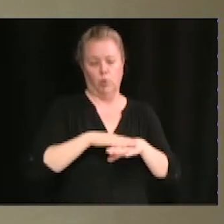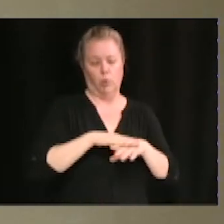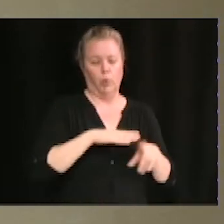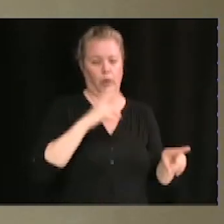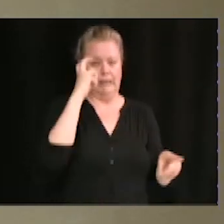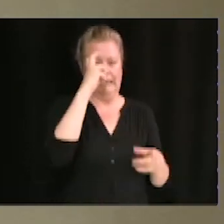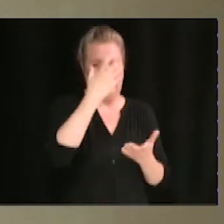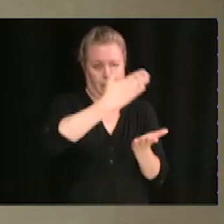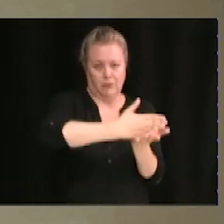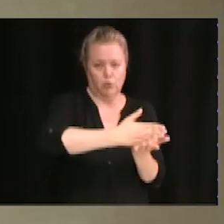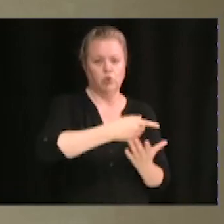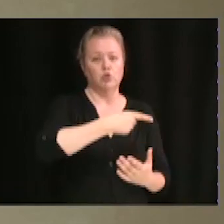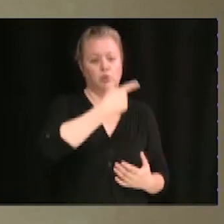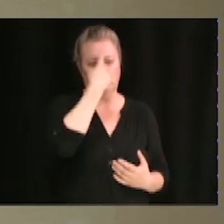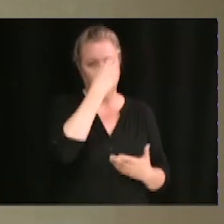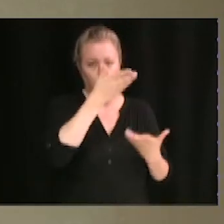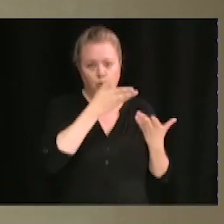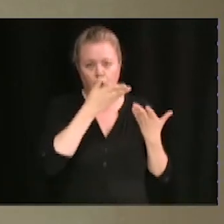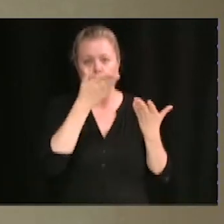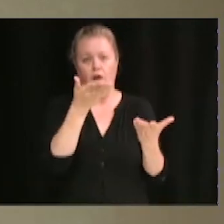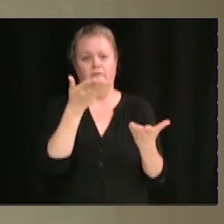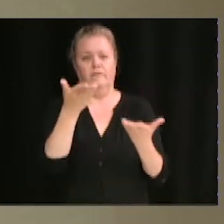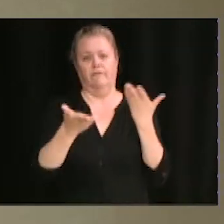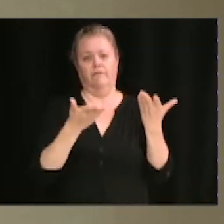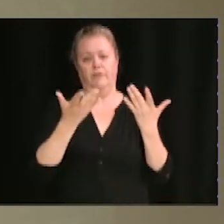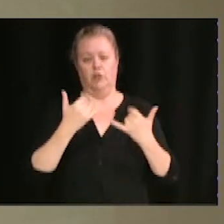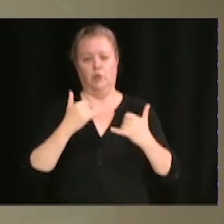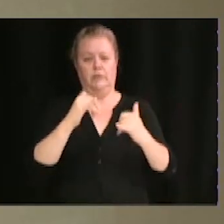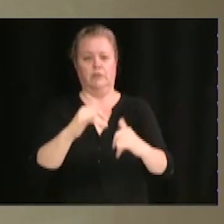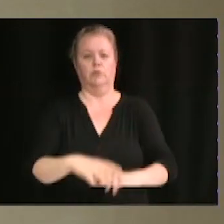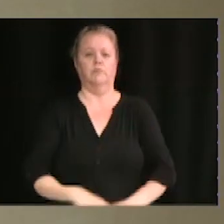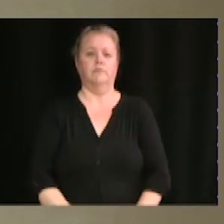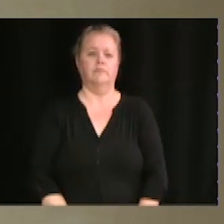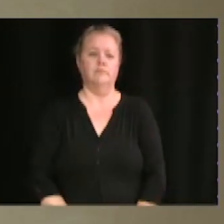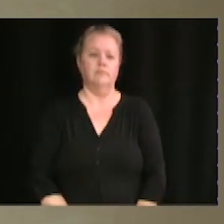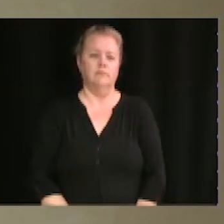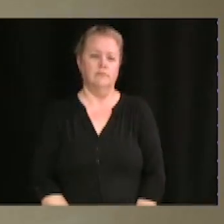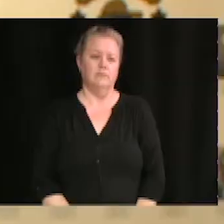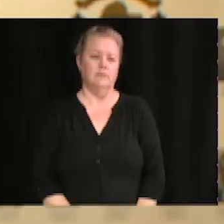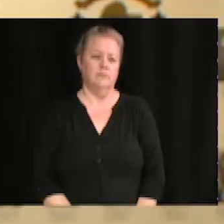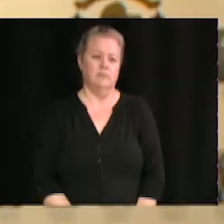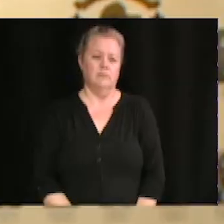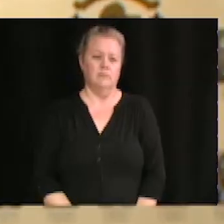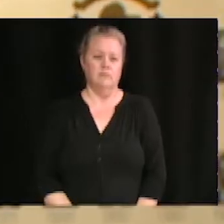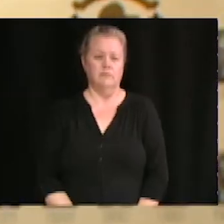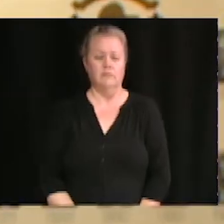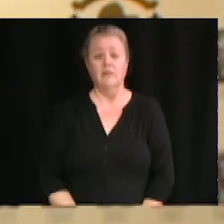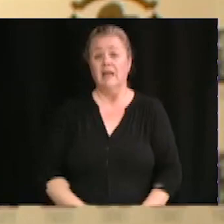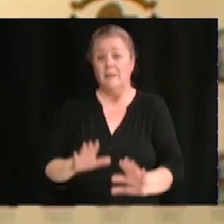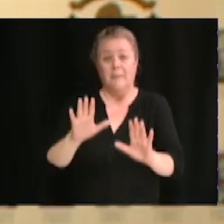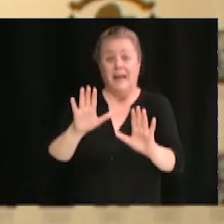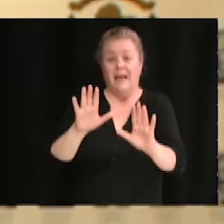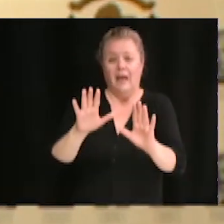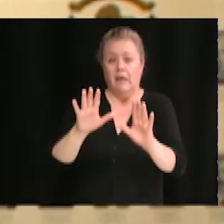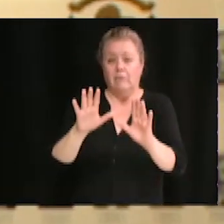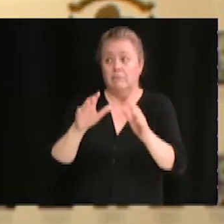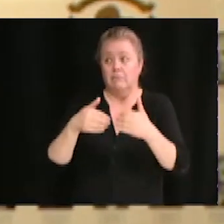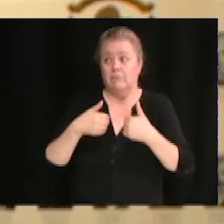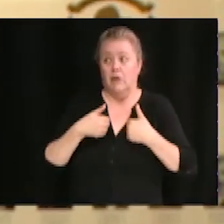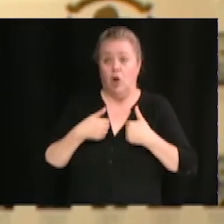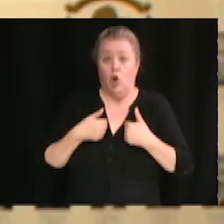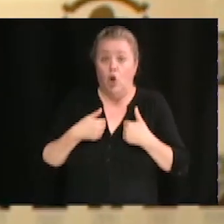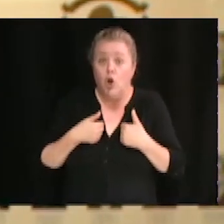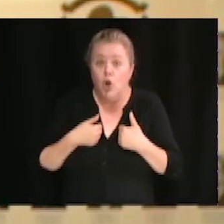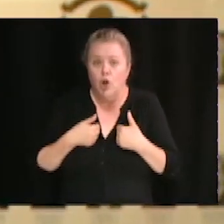continuer à être offert aux résidents et résidentes de Victoriaville. Mais est-ce que c'est… Mais j'ai pas de… Tu sais, vu que c'est pas